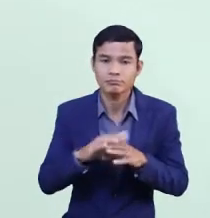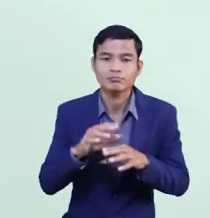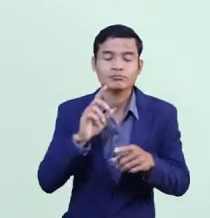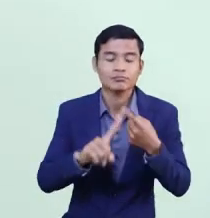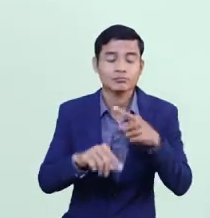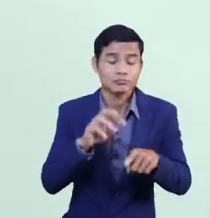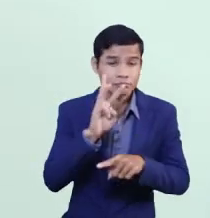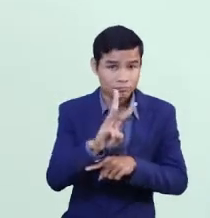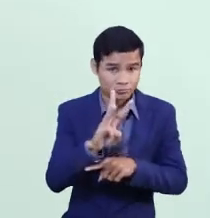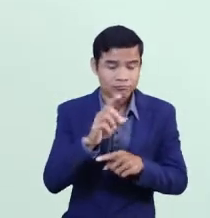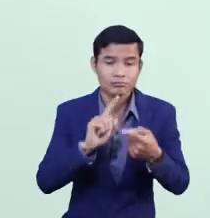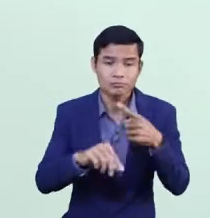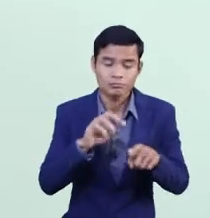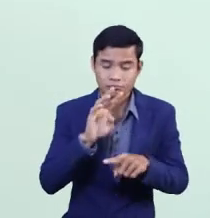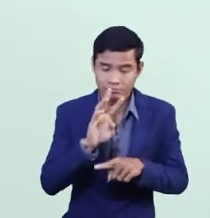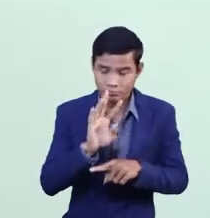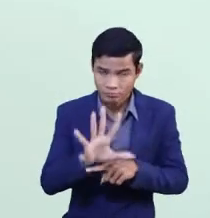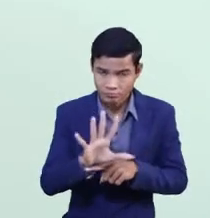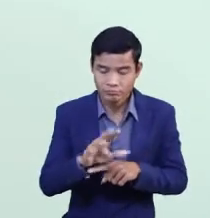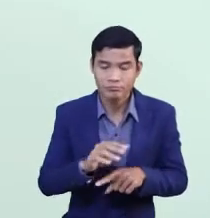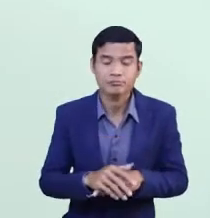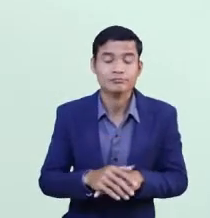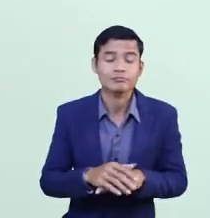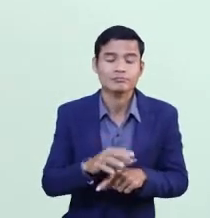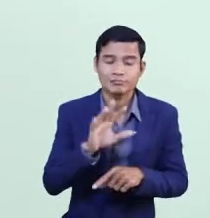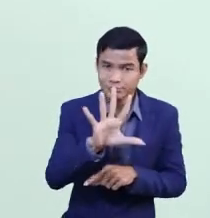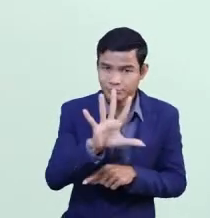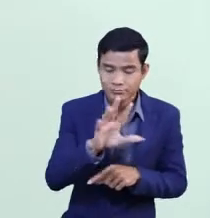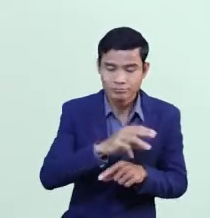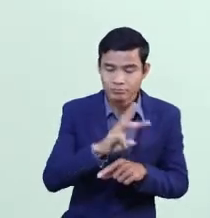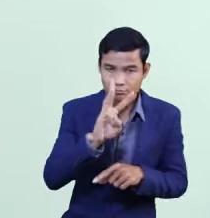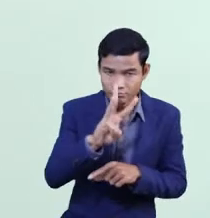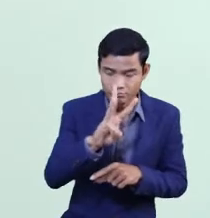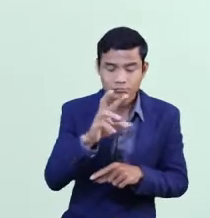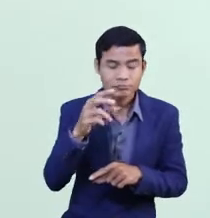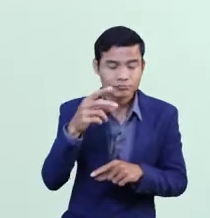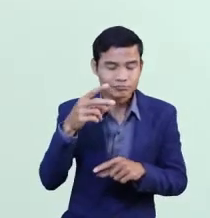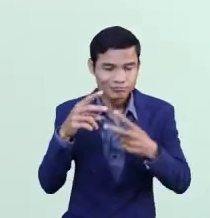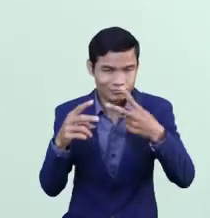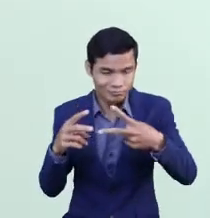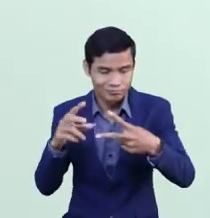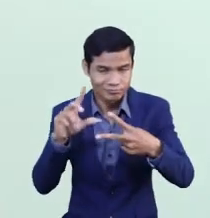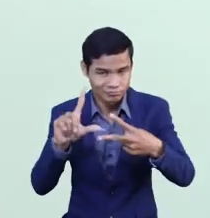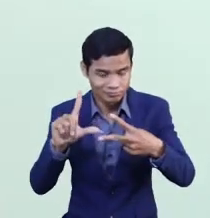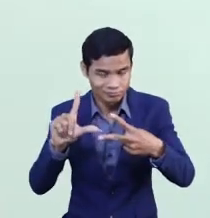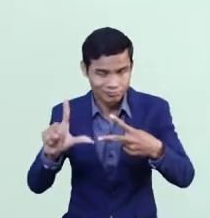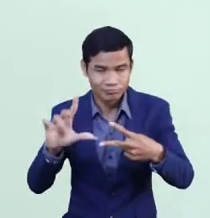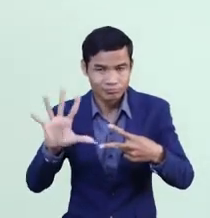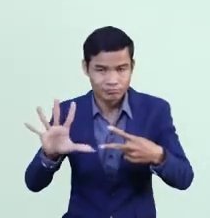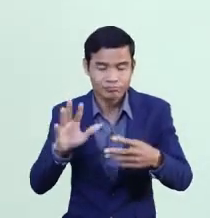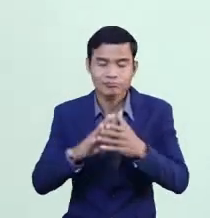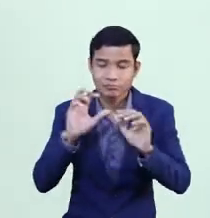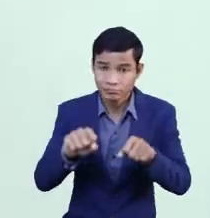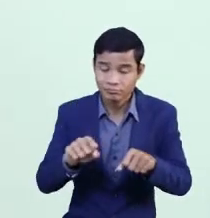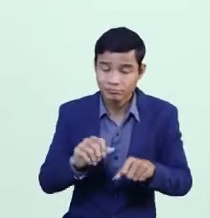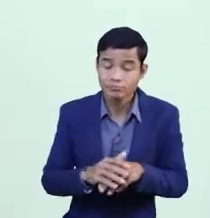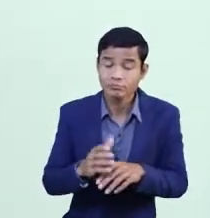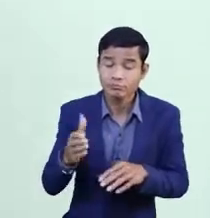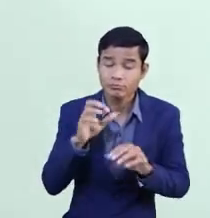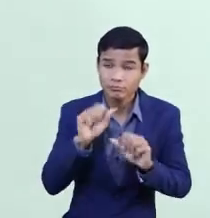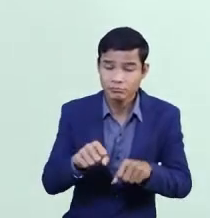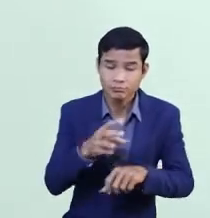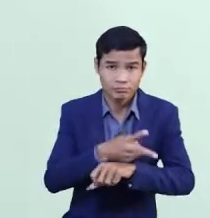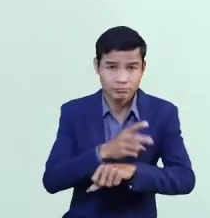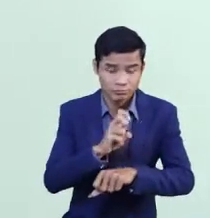pin mày lấy pram cha chăng bảy cứ tàu chiến pram đó mình bàn tề chăng như trời cháy cha cháy mũi bị tung